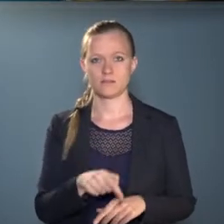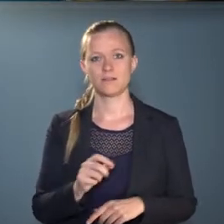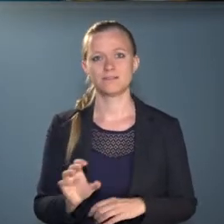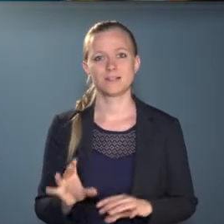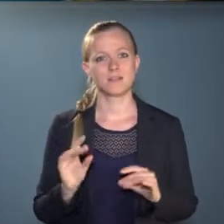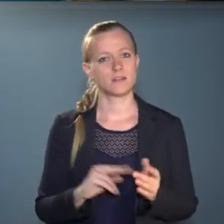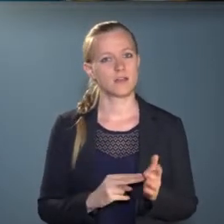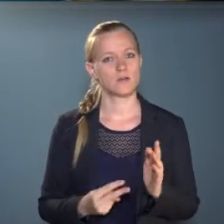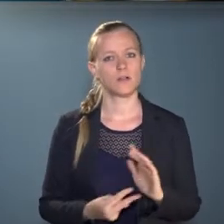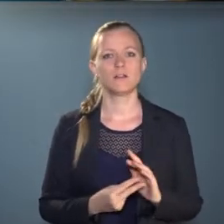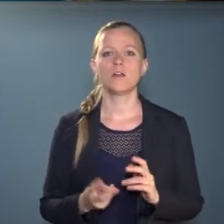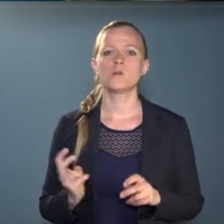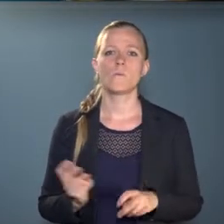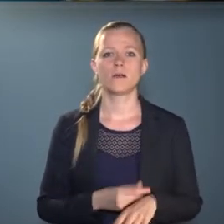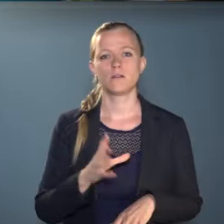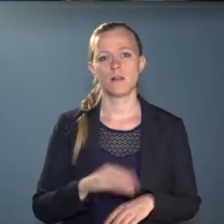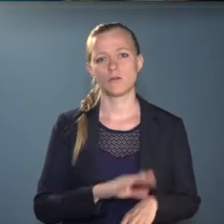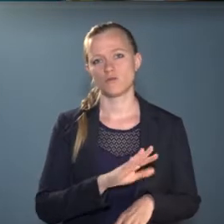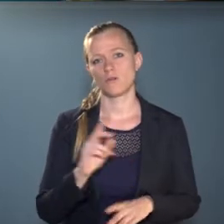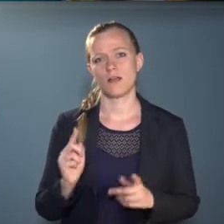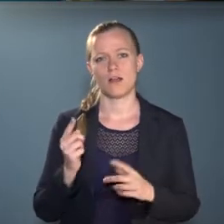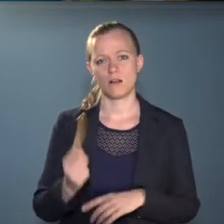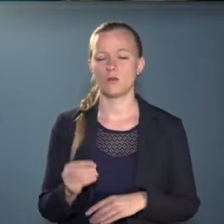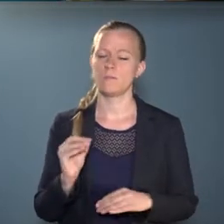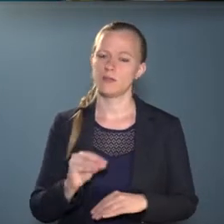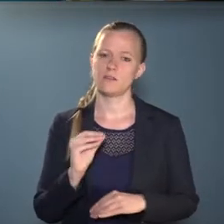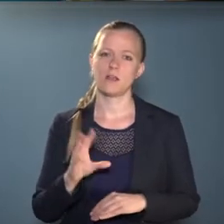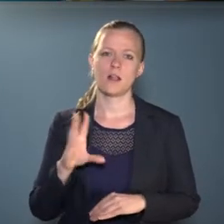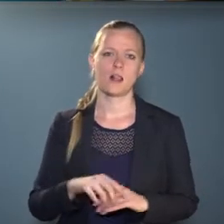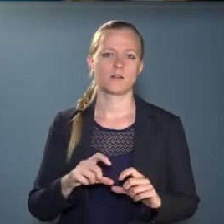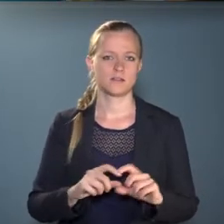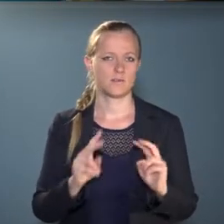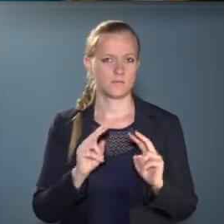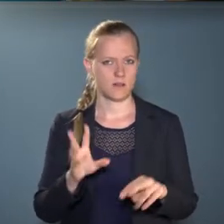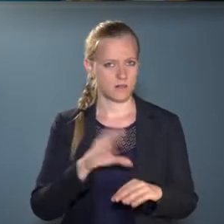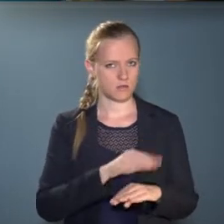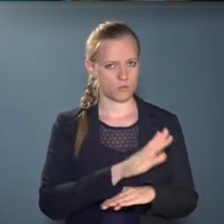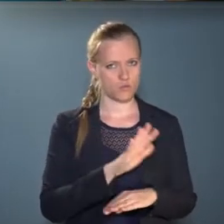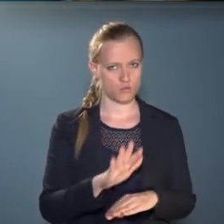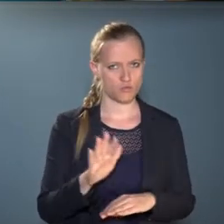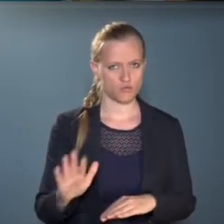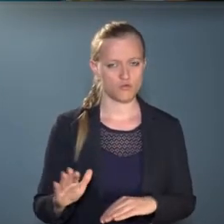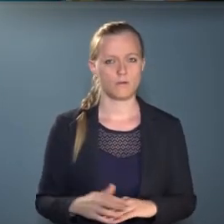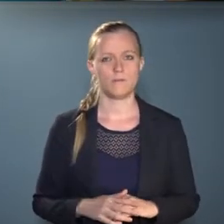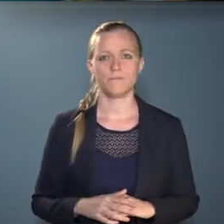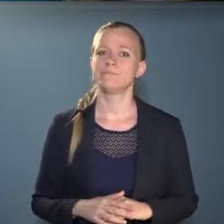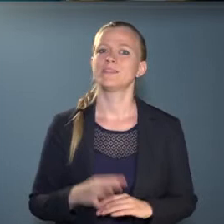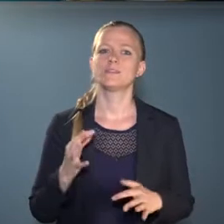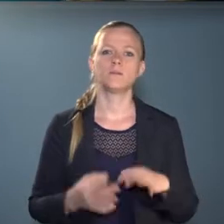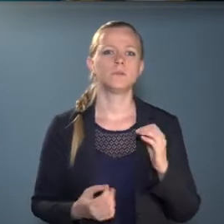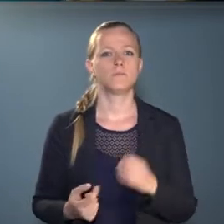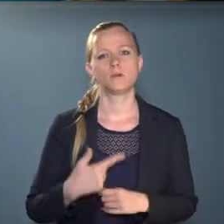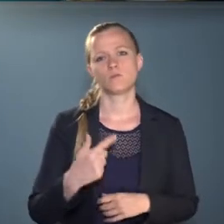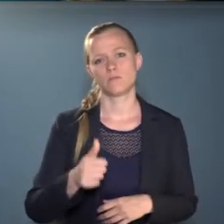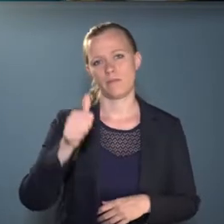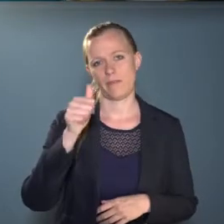kerületi kőbányai lakosok, állandó bejelentett lakcímmel rendelkező lakosok számára szeptember